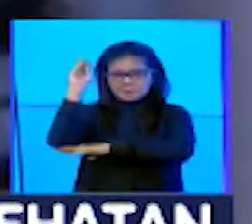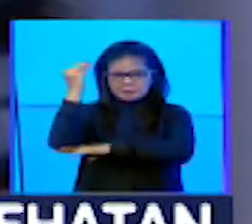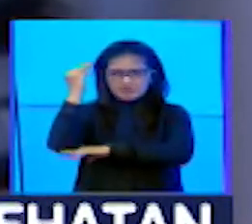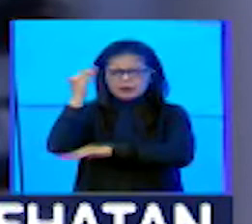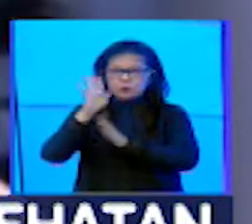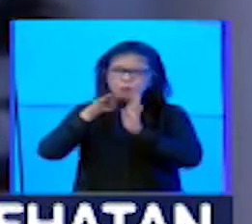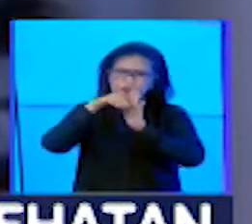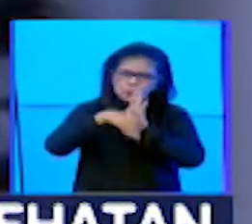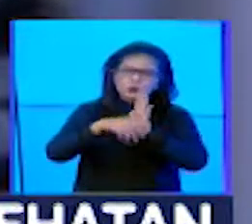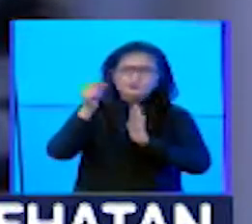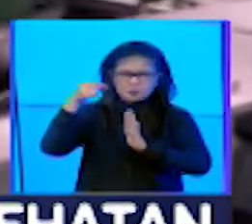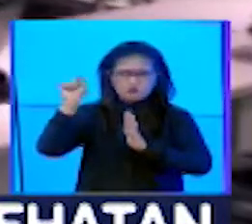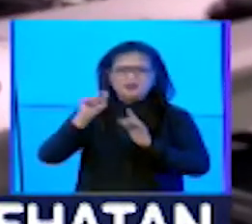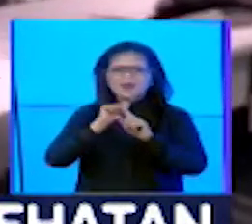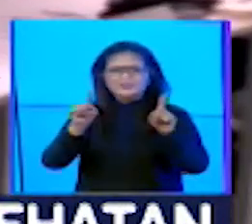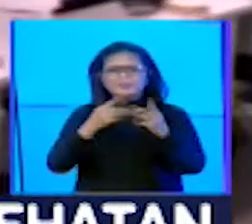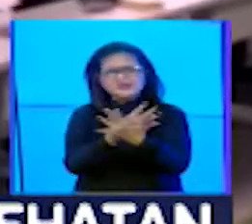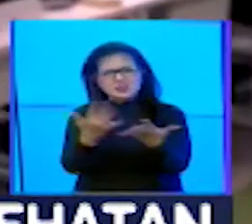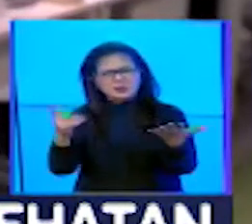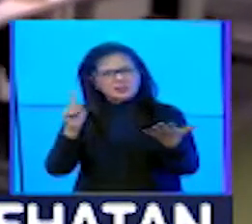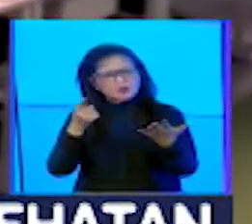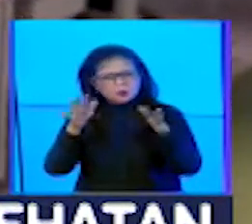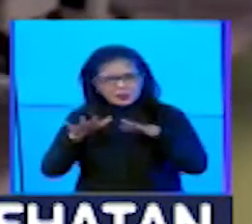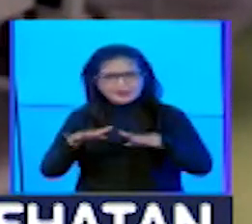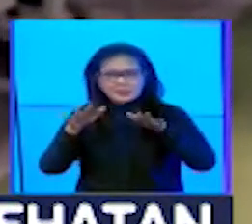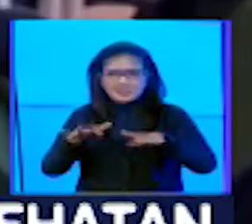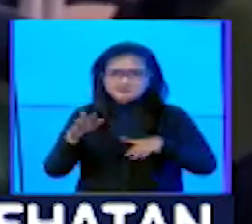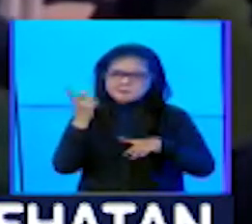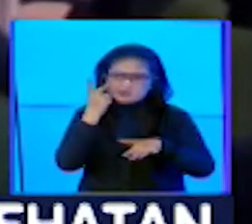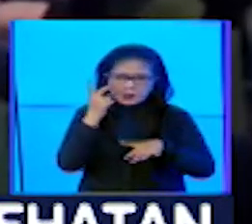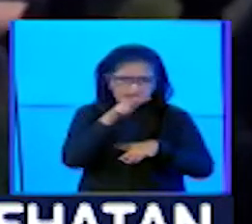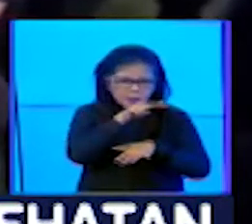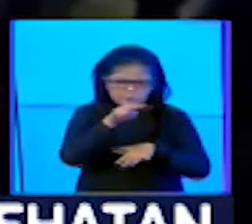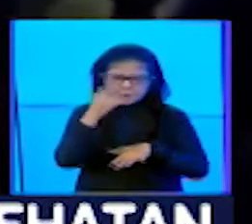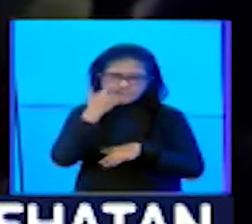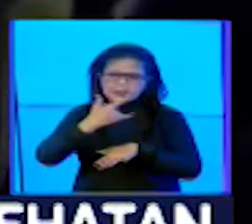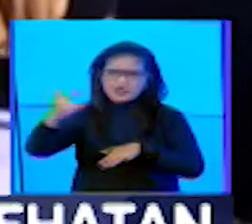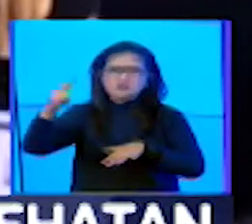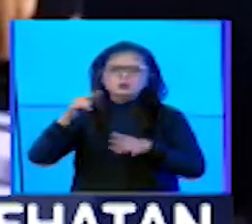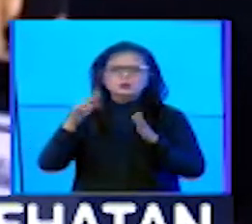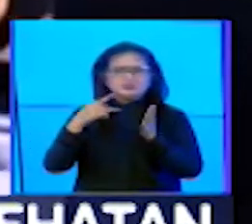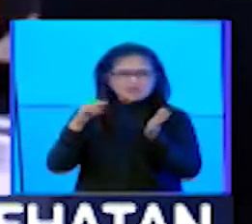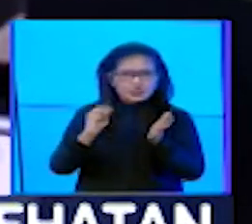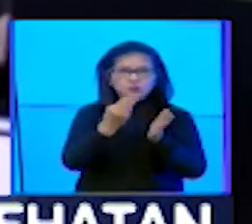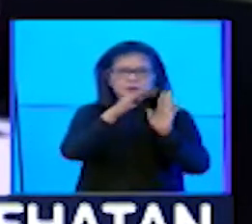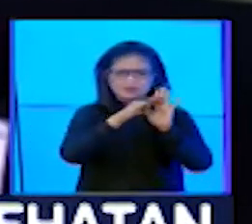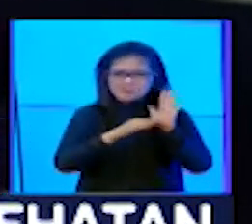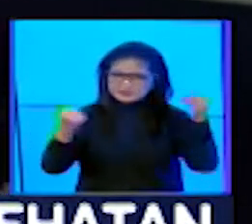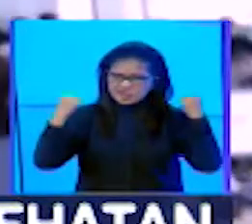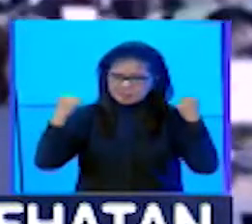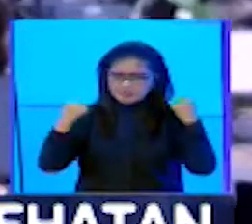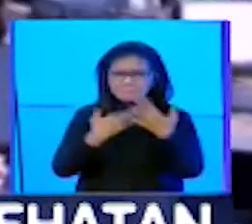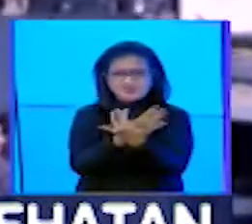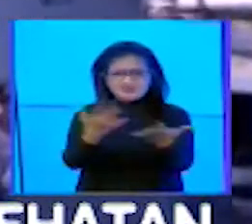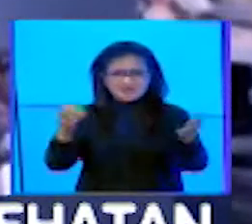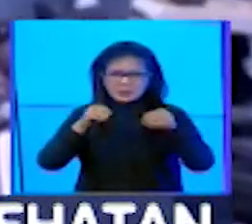penurunan warga tetap diminta waspada dan tidak lengah terhadap penerapan protokol kesehatan warga diimbau untuk